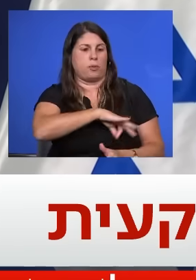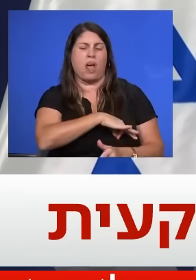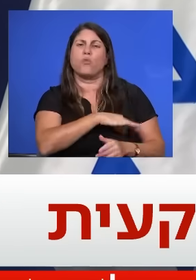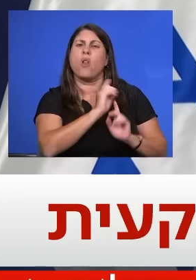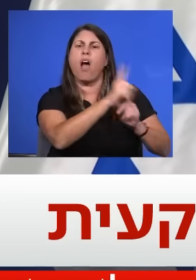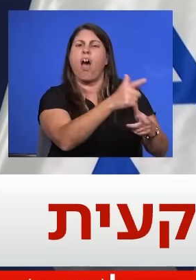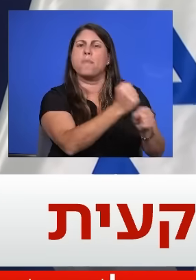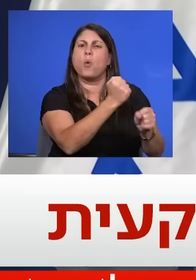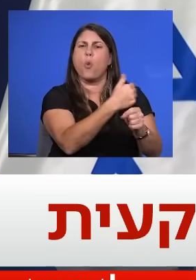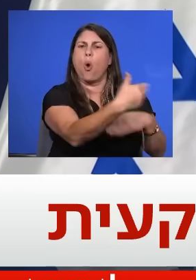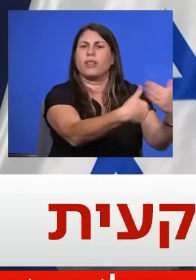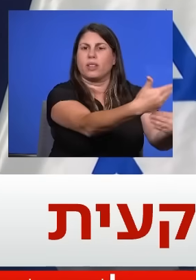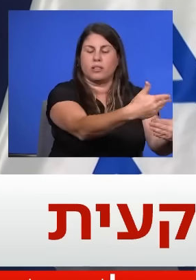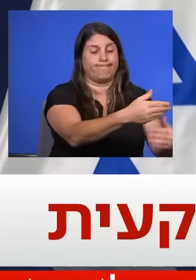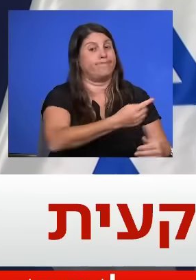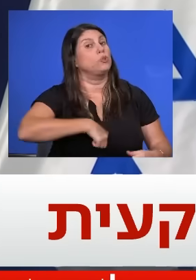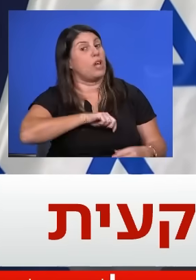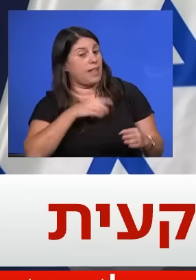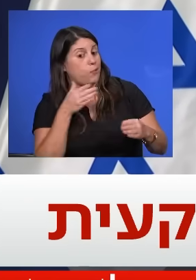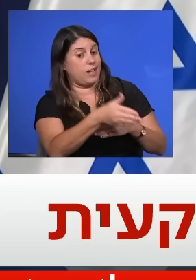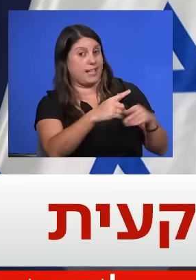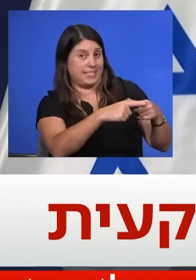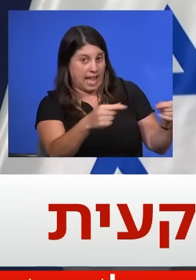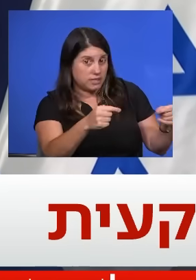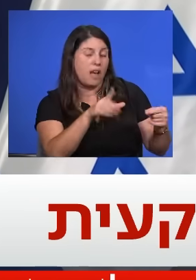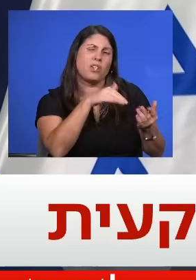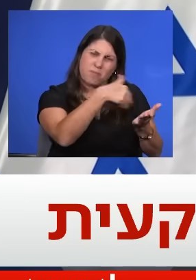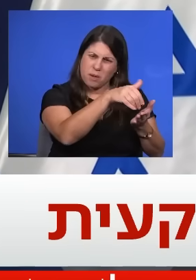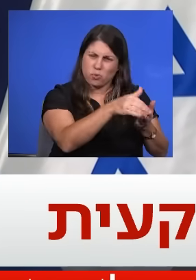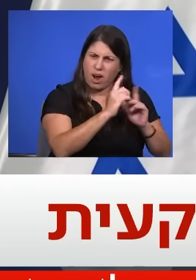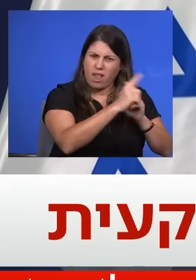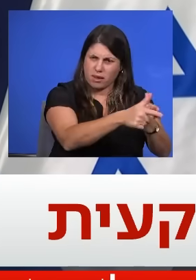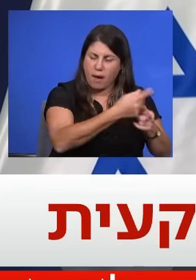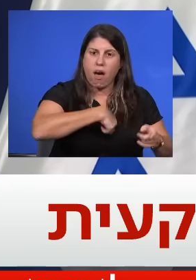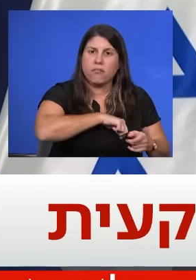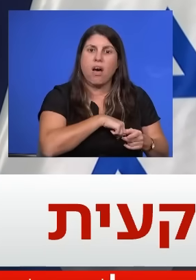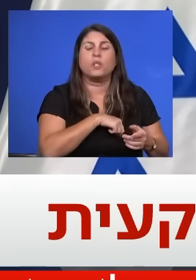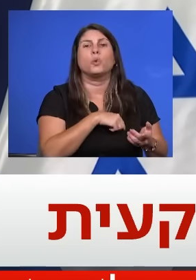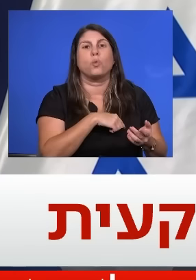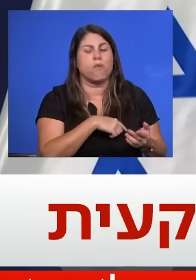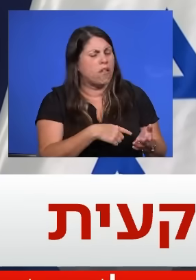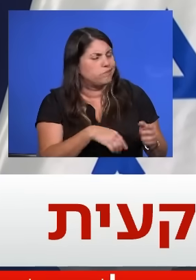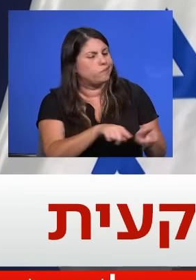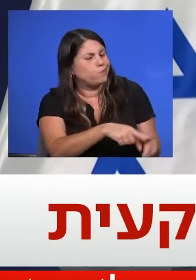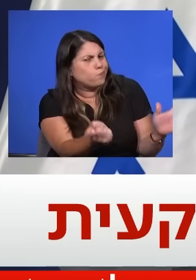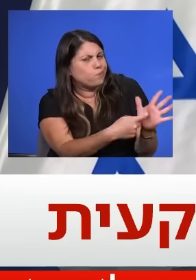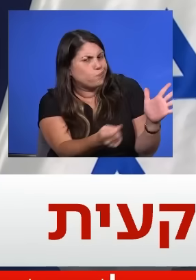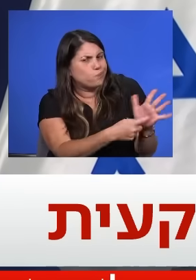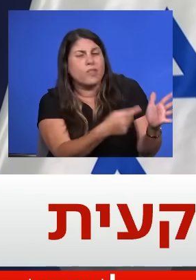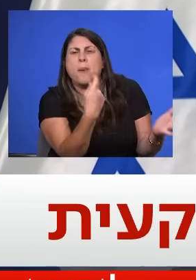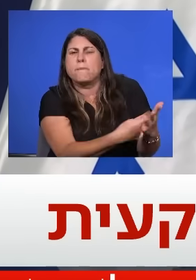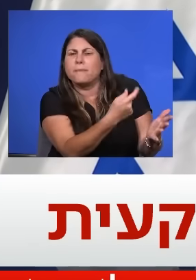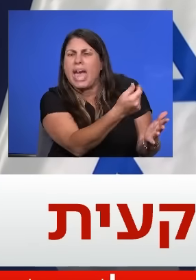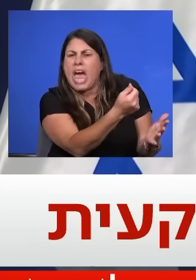כשניכנס לעזה, ובהמשך הלחימה, אנחנו נגבה את מלוא המחיר מהמרצחים הללו, מבצע